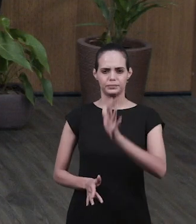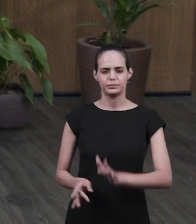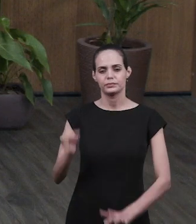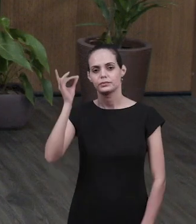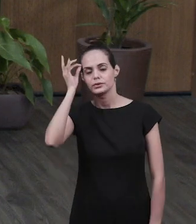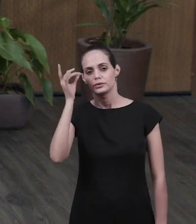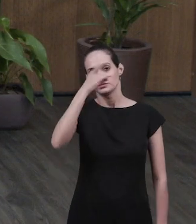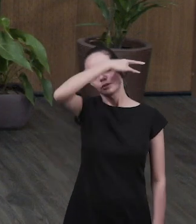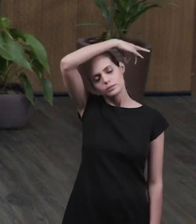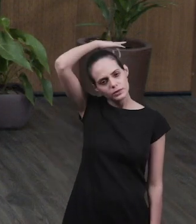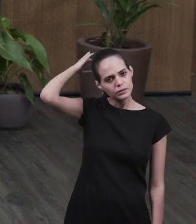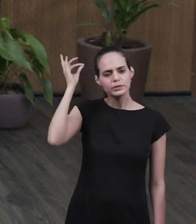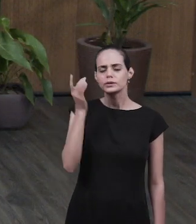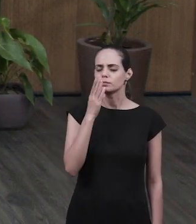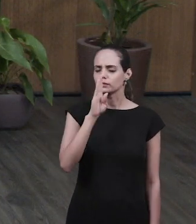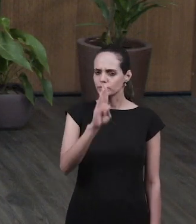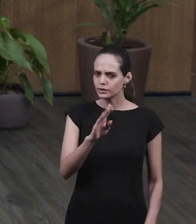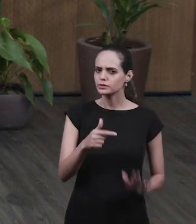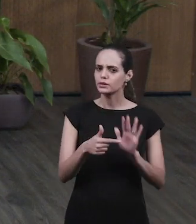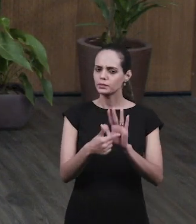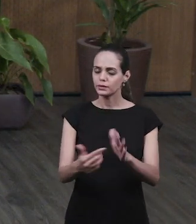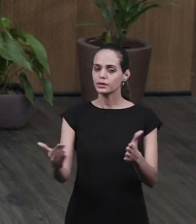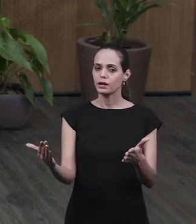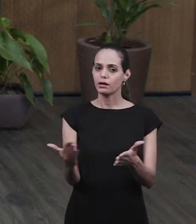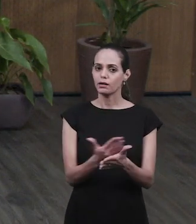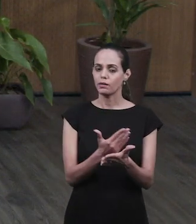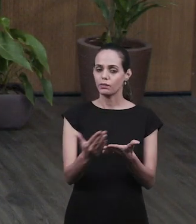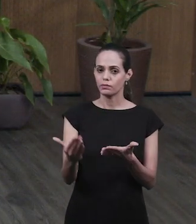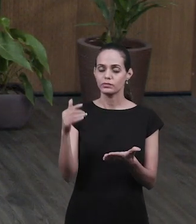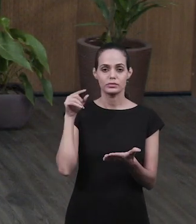nous parle de la promesse du versement de l'Esprit.